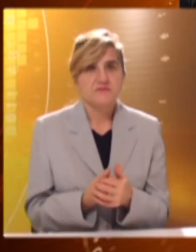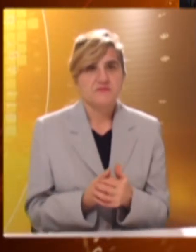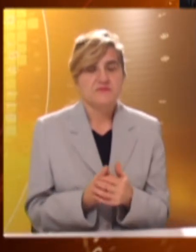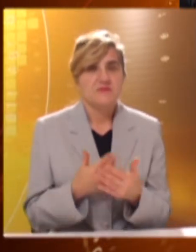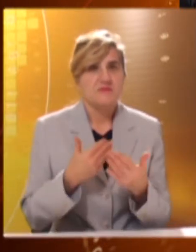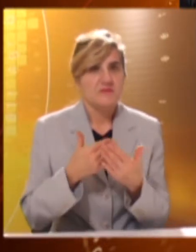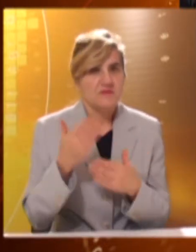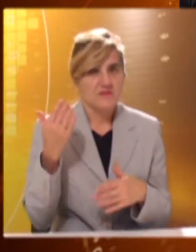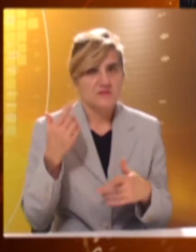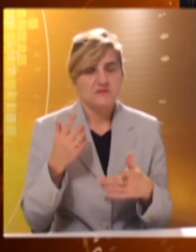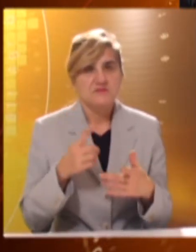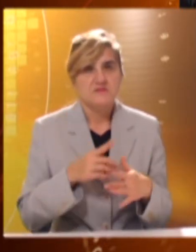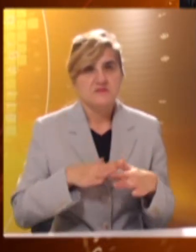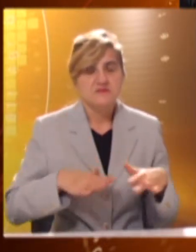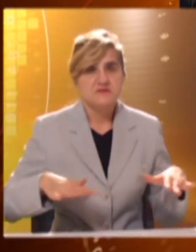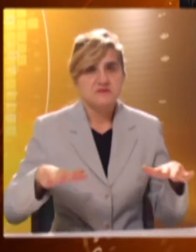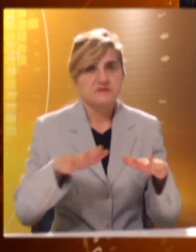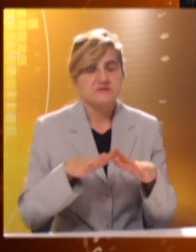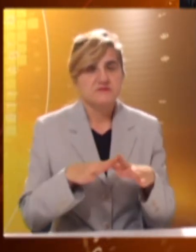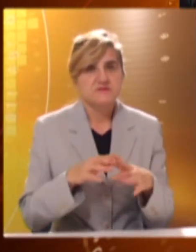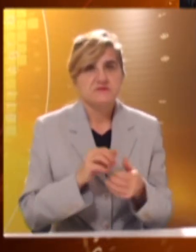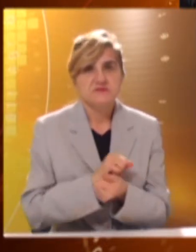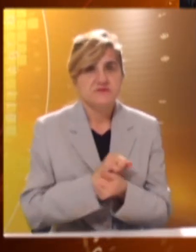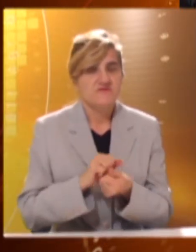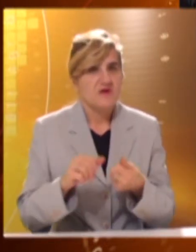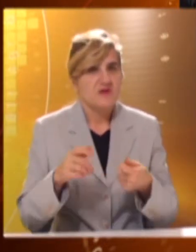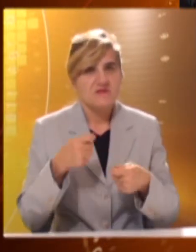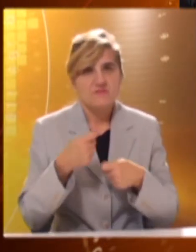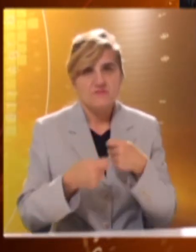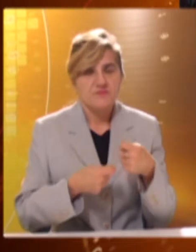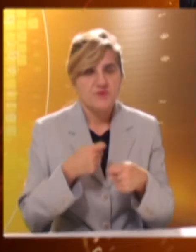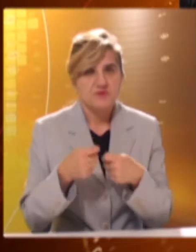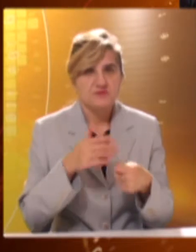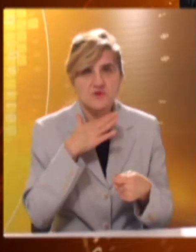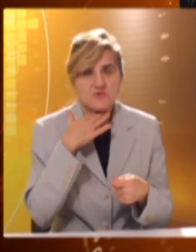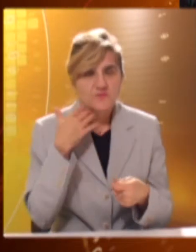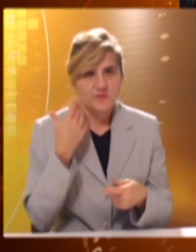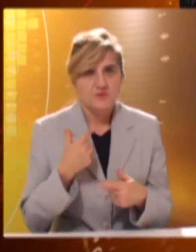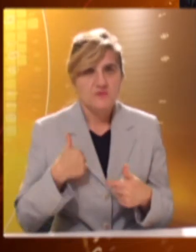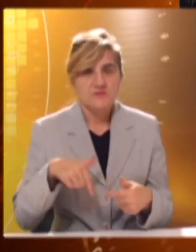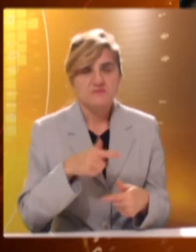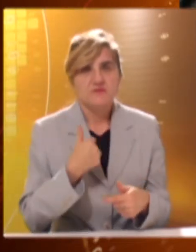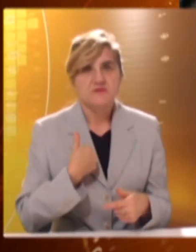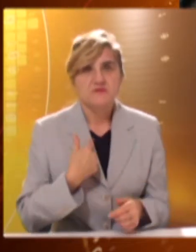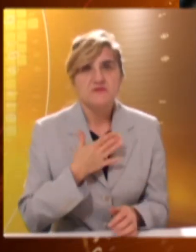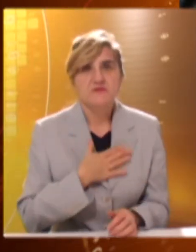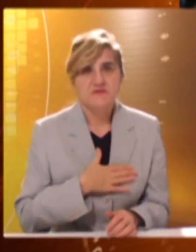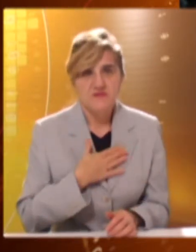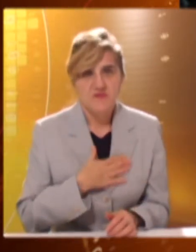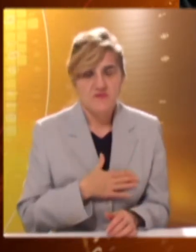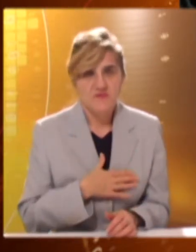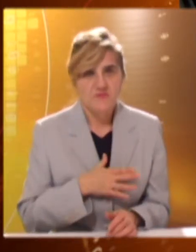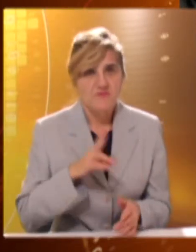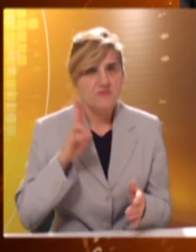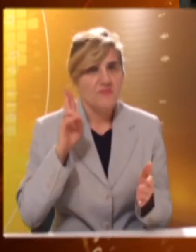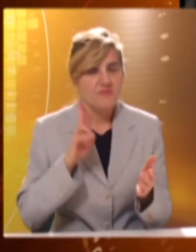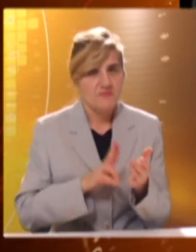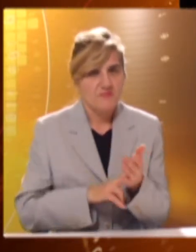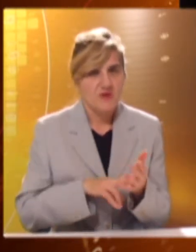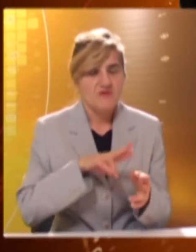gradova lokalnih samouprava, je veliki i odgovoran posao, ali je i veliko i izuzetno zadovoljstvo. Pravo učešće na konkurs koji će